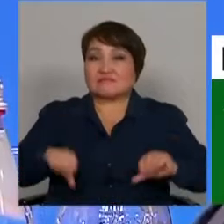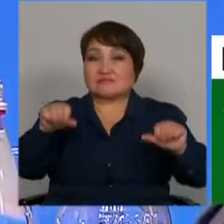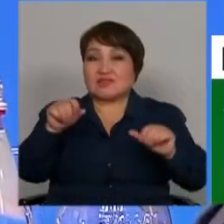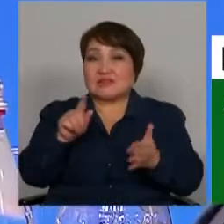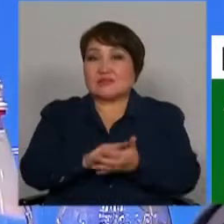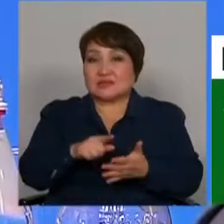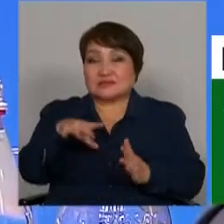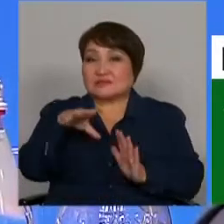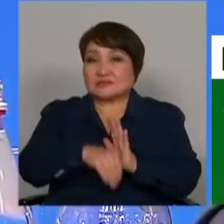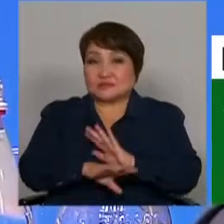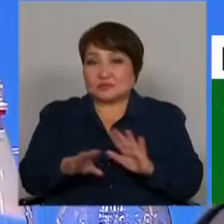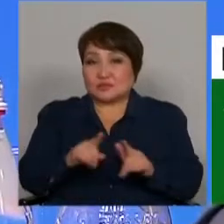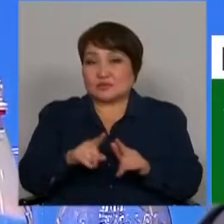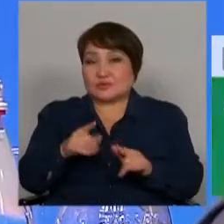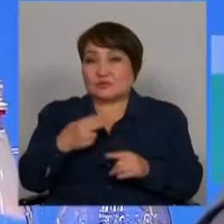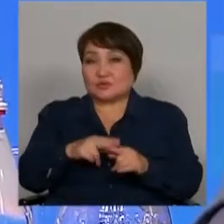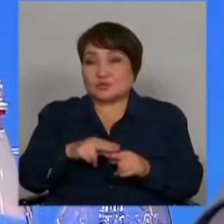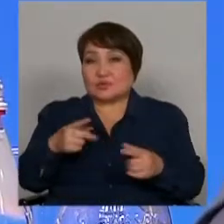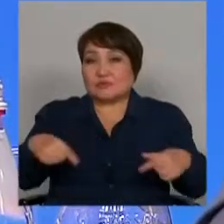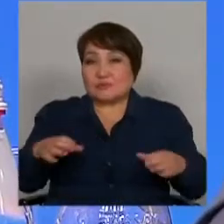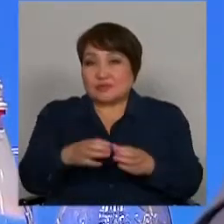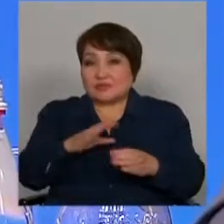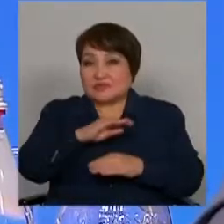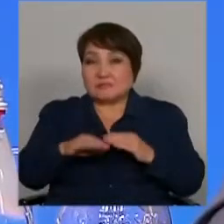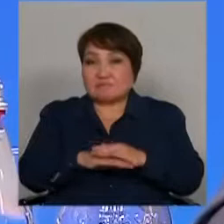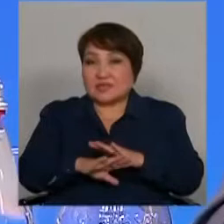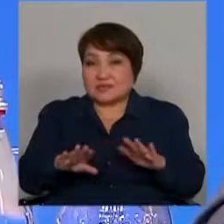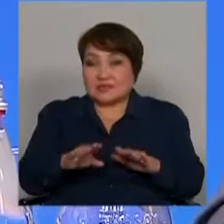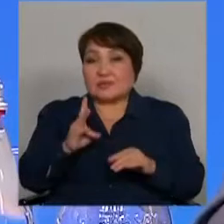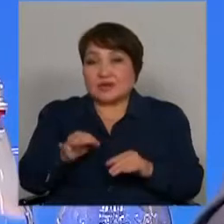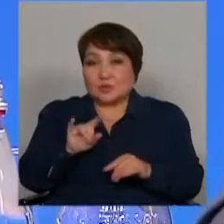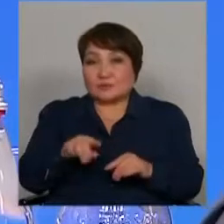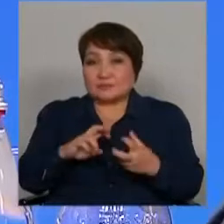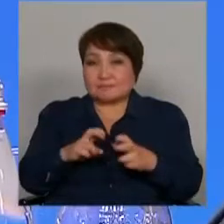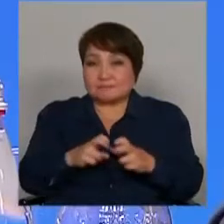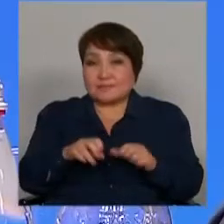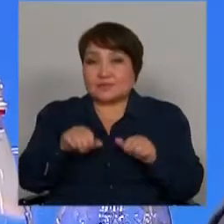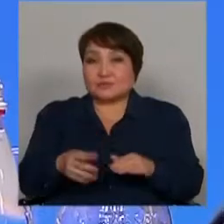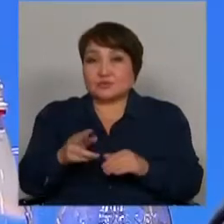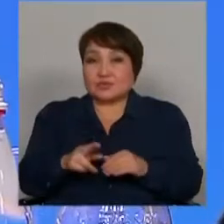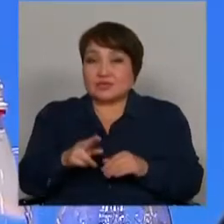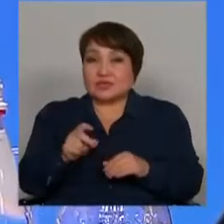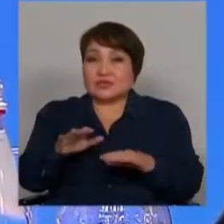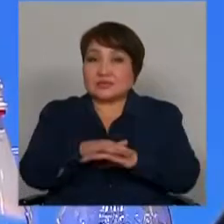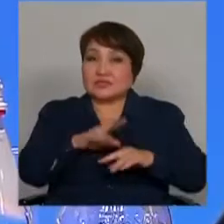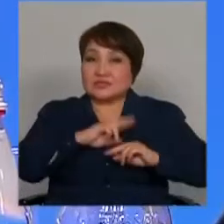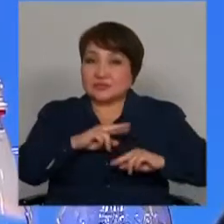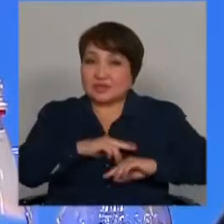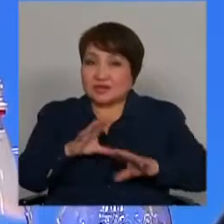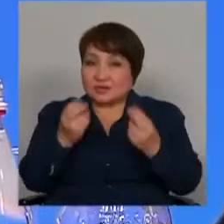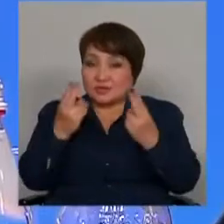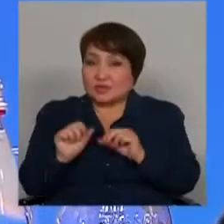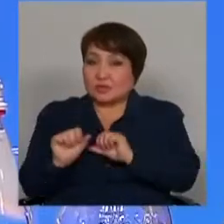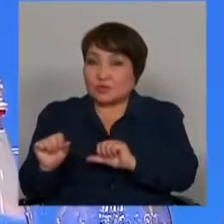бізге бағынбайтынын айтқым келеді. Дегенмен, қазір осындай мәселелерді шешу үшін еліміздің еңбек және халықты әлеуметтік қорғау